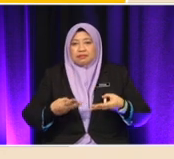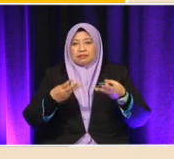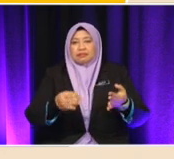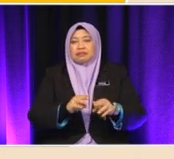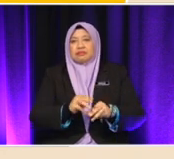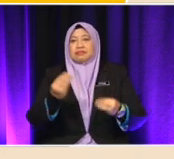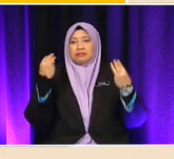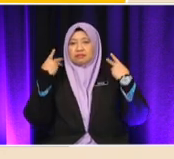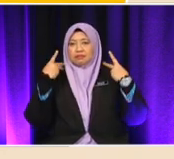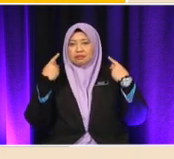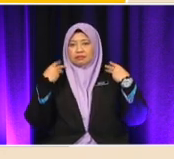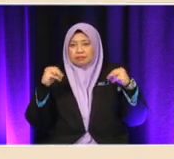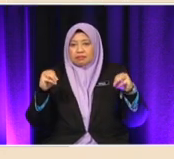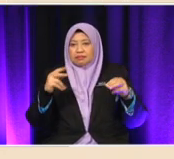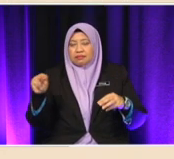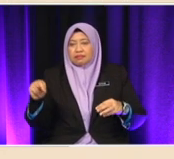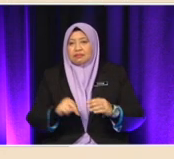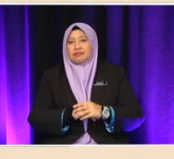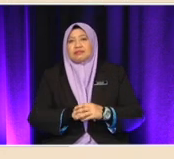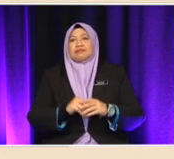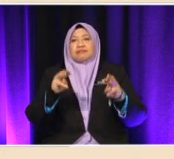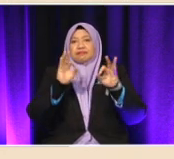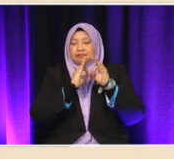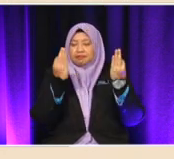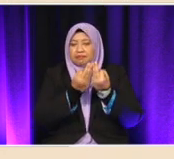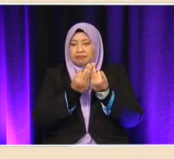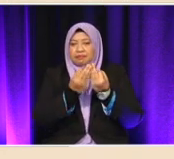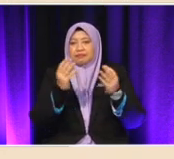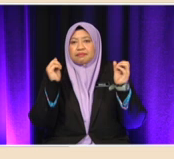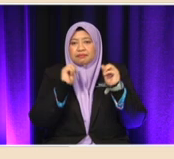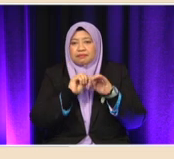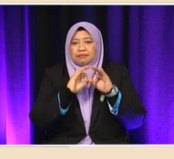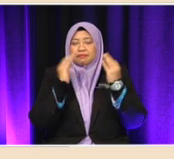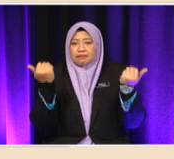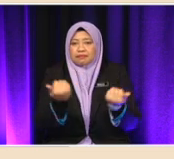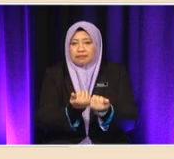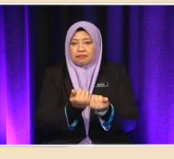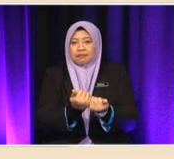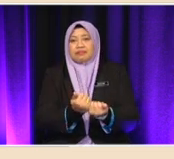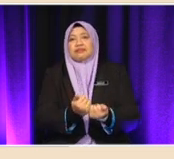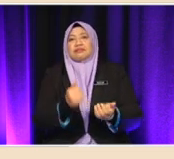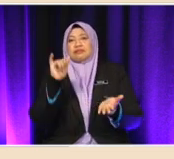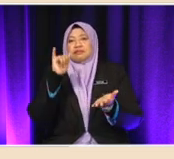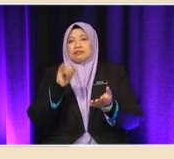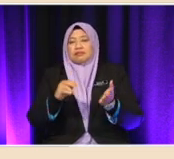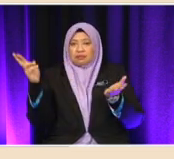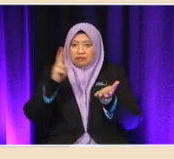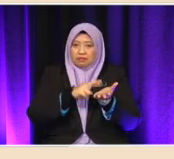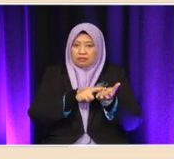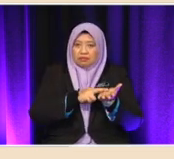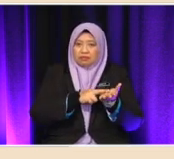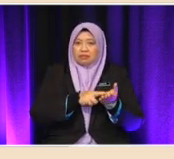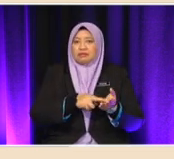yang membezekan penawaran Firma dan penawaran pasaran adalah penawaran Firma merujuk kepada